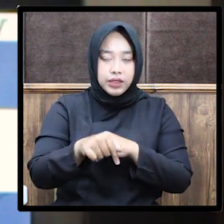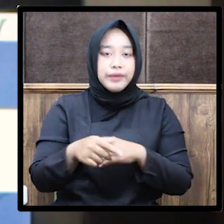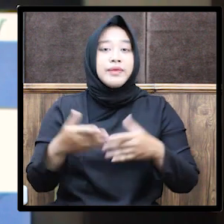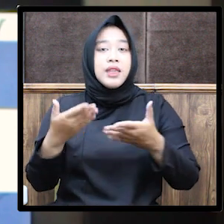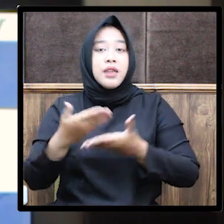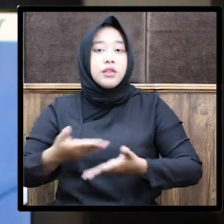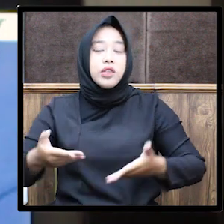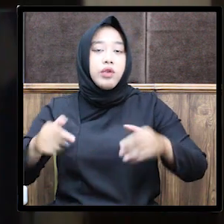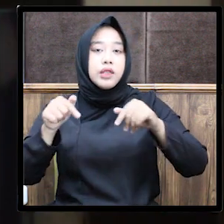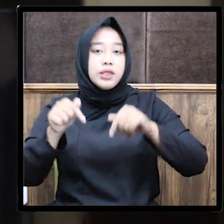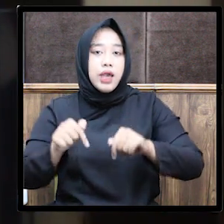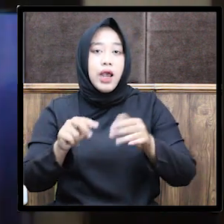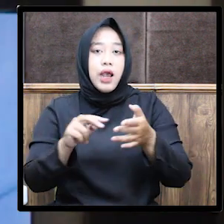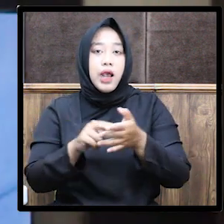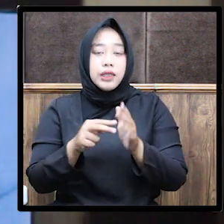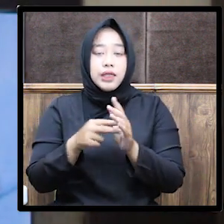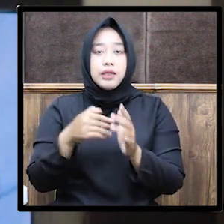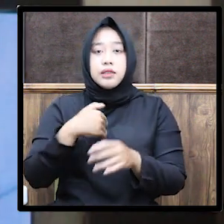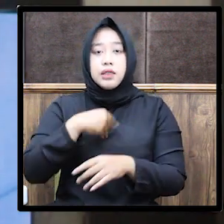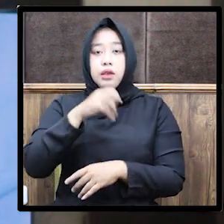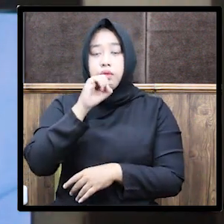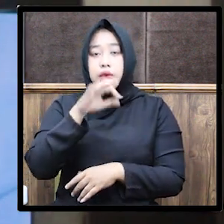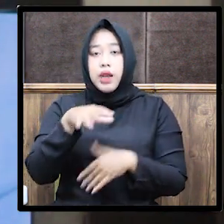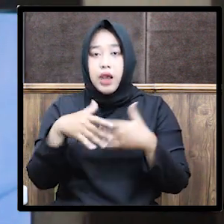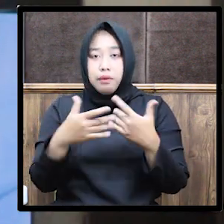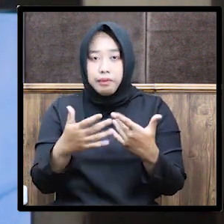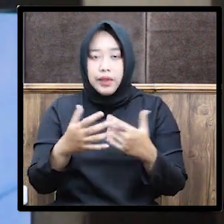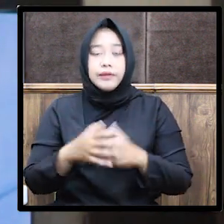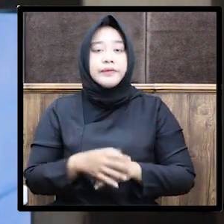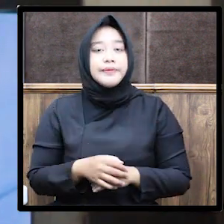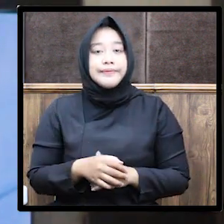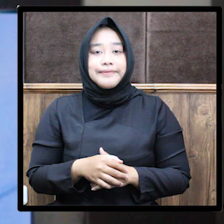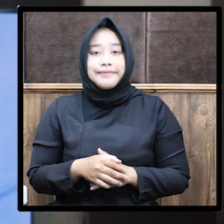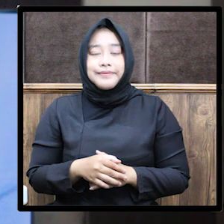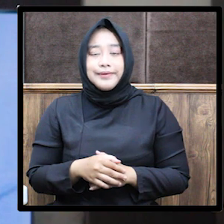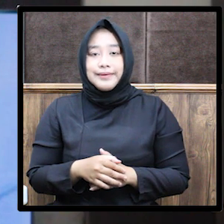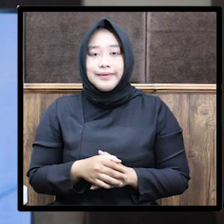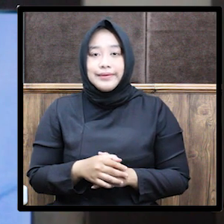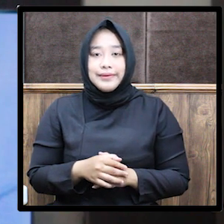Artinya yang ingin saya katakan sebenarnya adalah